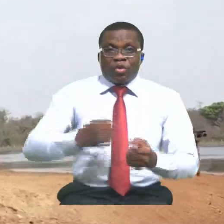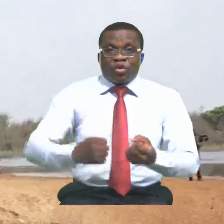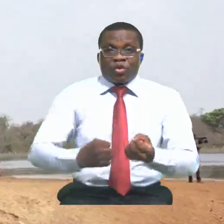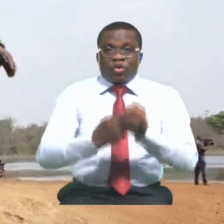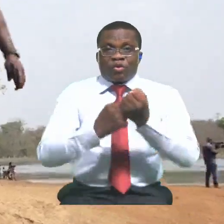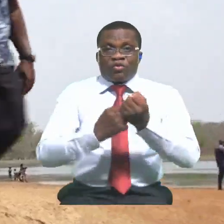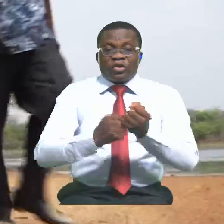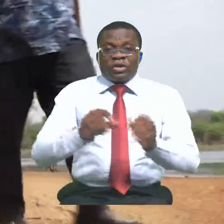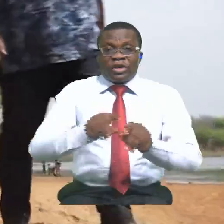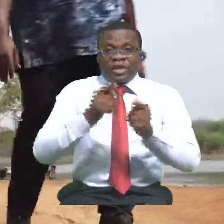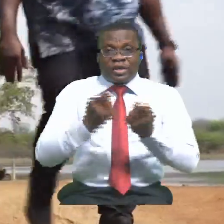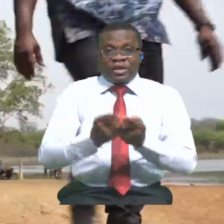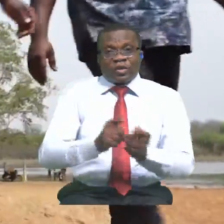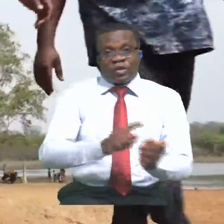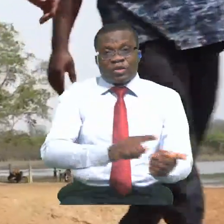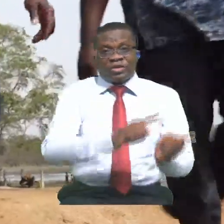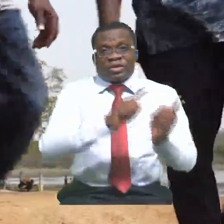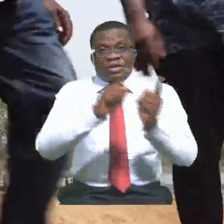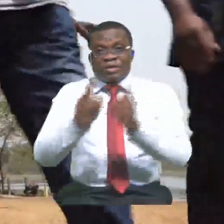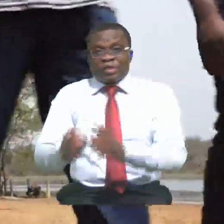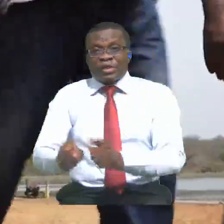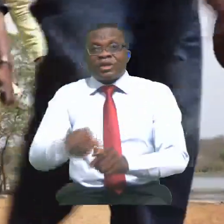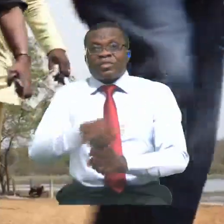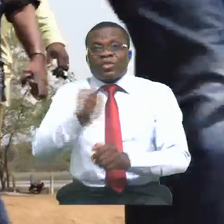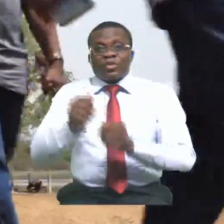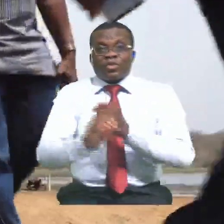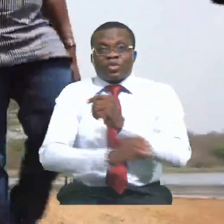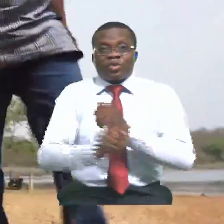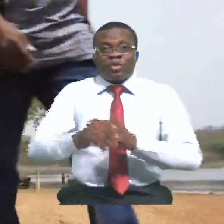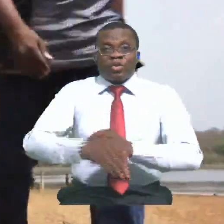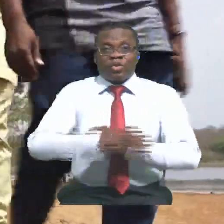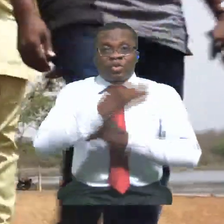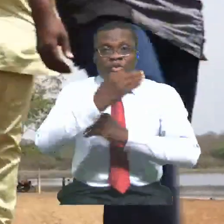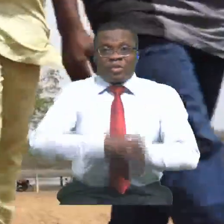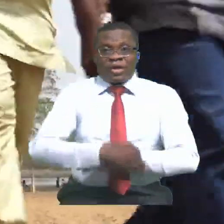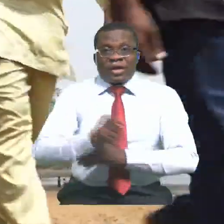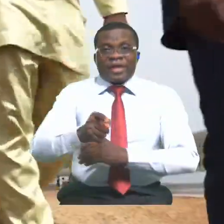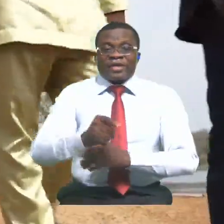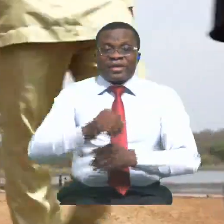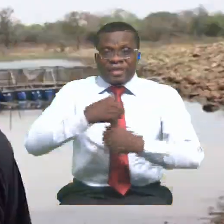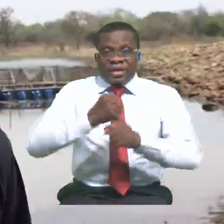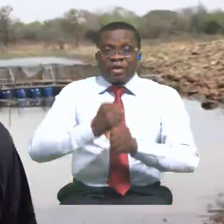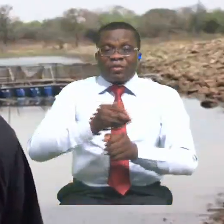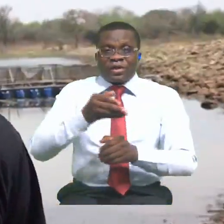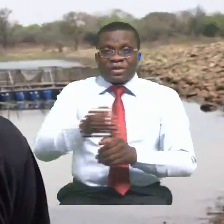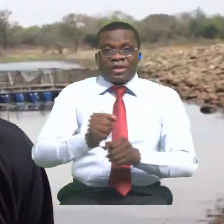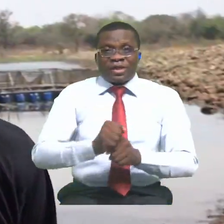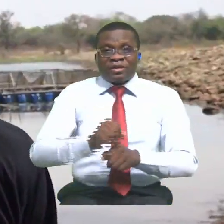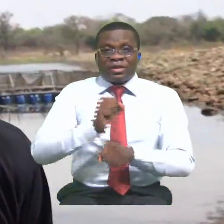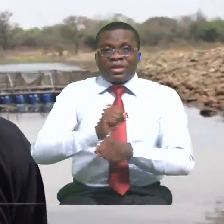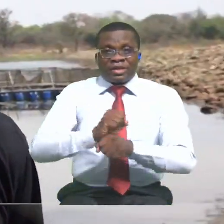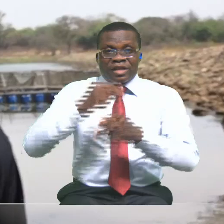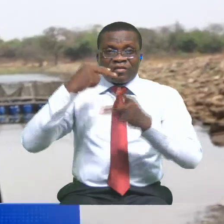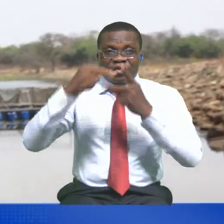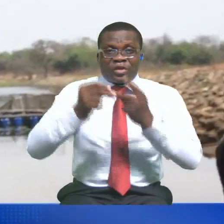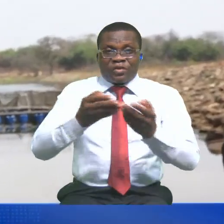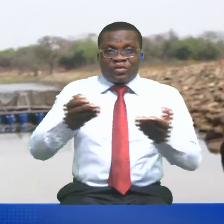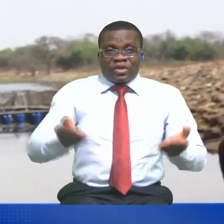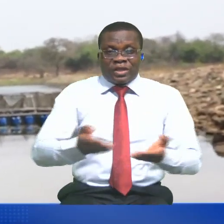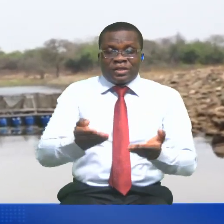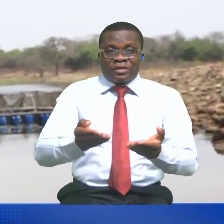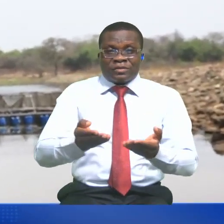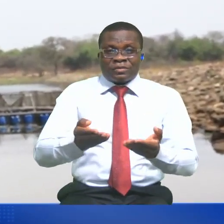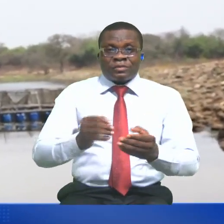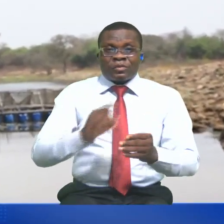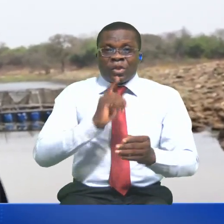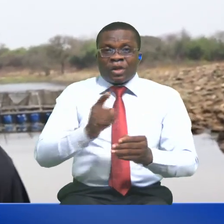la délégation s'ébranle pour Botifouigbo, où un barrage agropastoral est en réhabilitation. Les travaux prévus ici